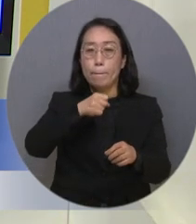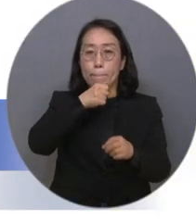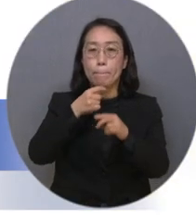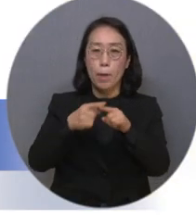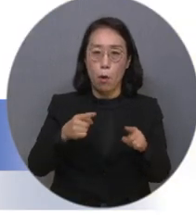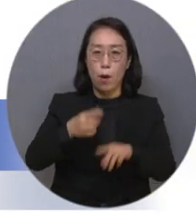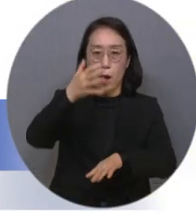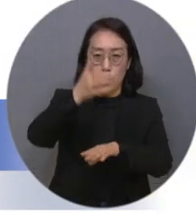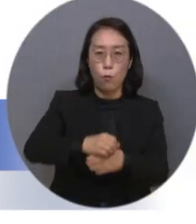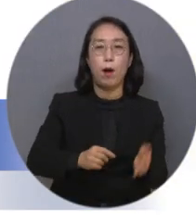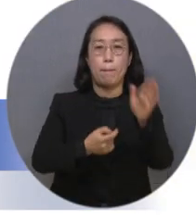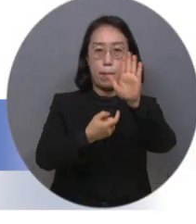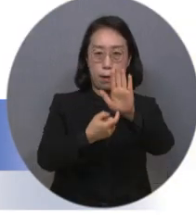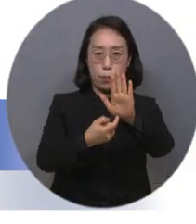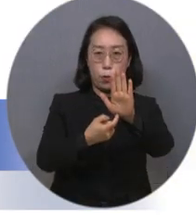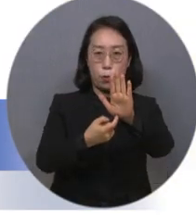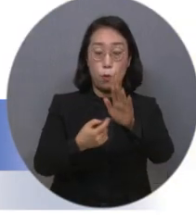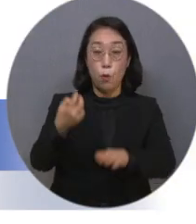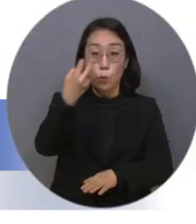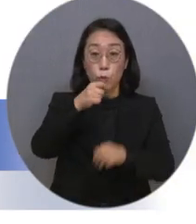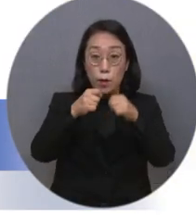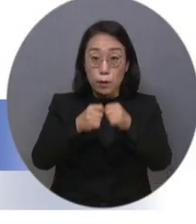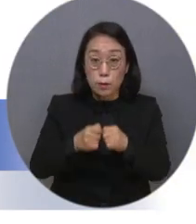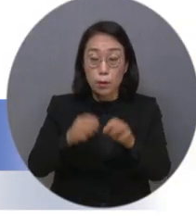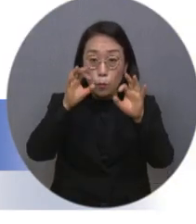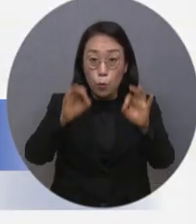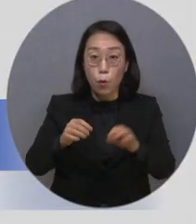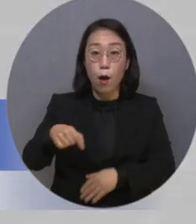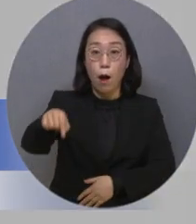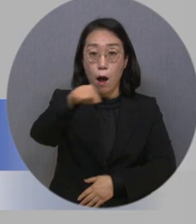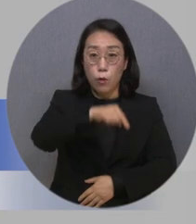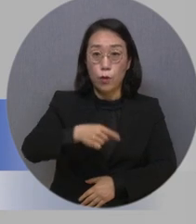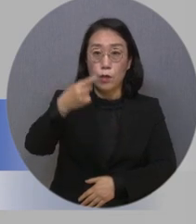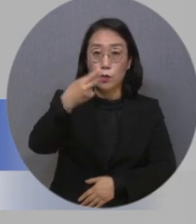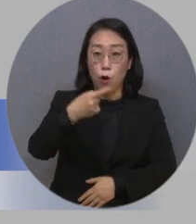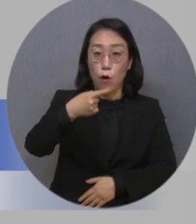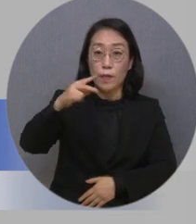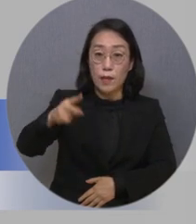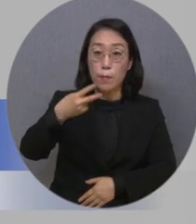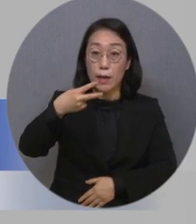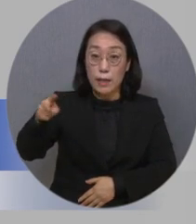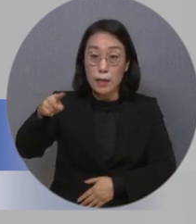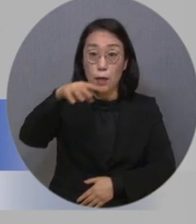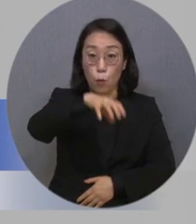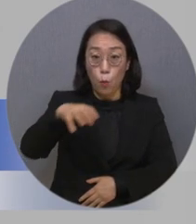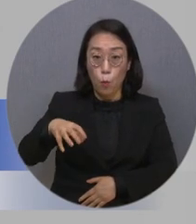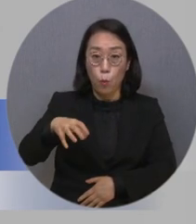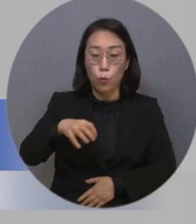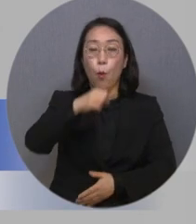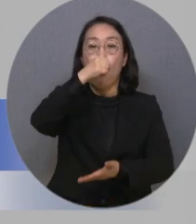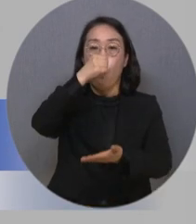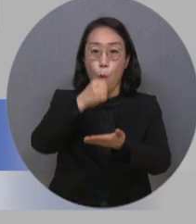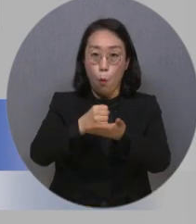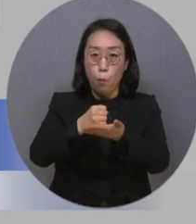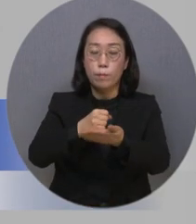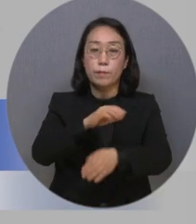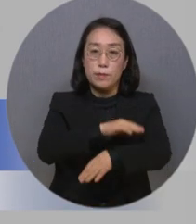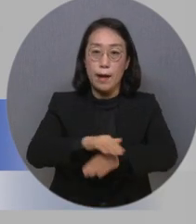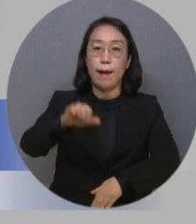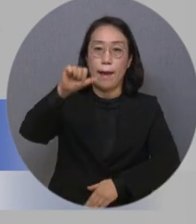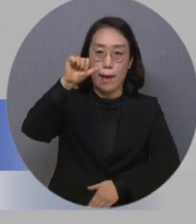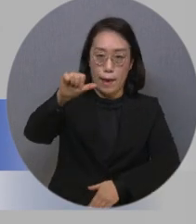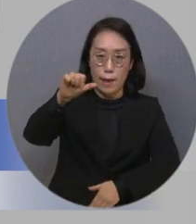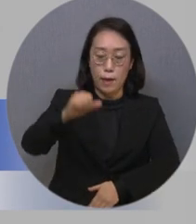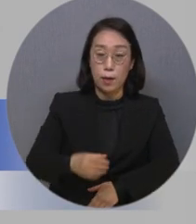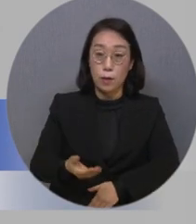발표했습니다 조사결과 185개소 중 1202개소가 우수시설 a등급으로